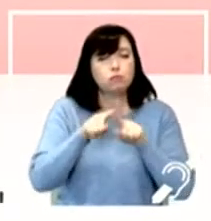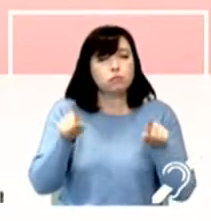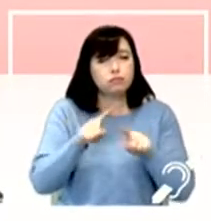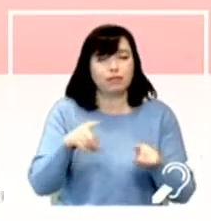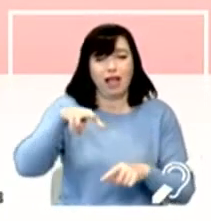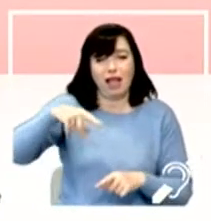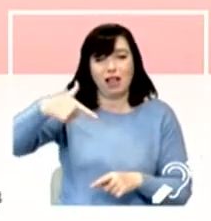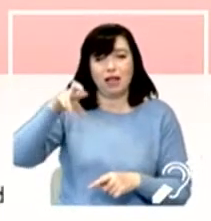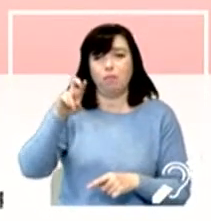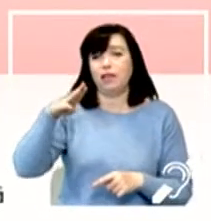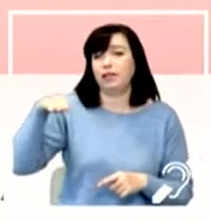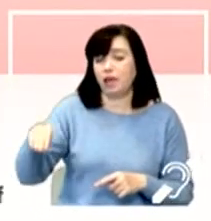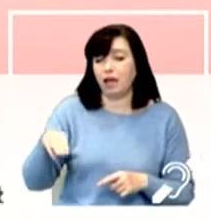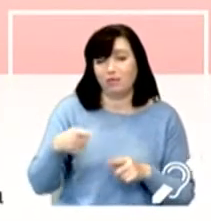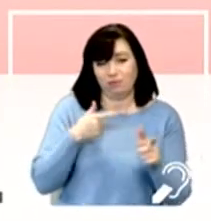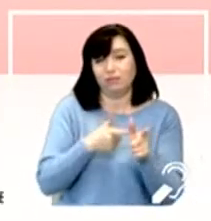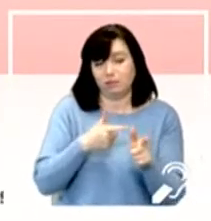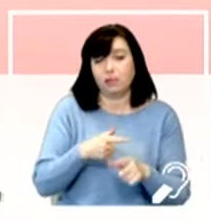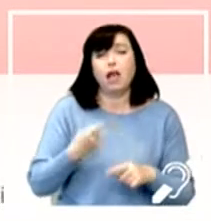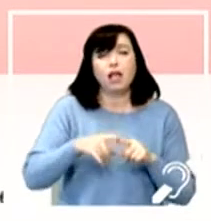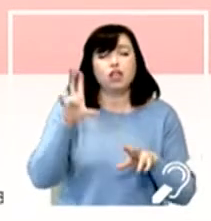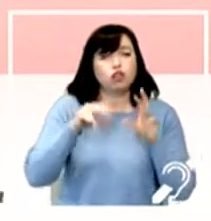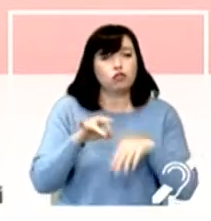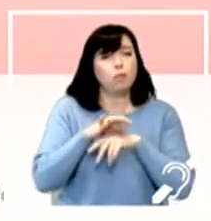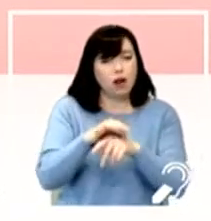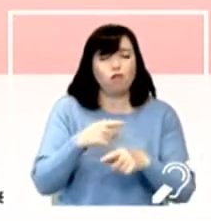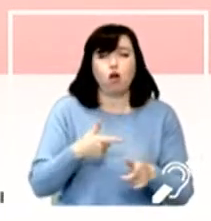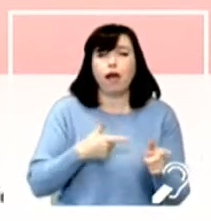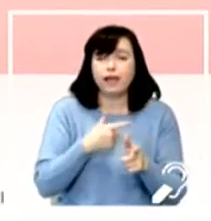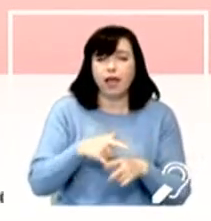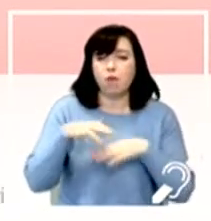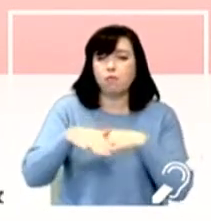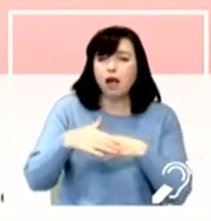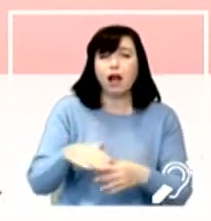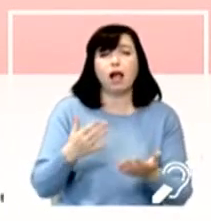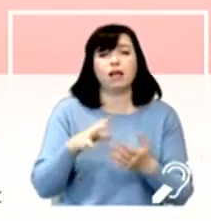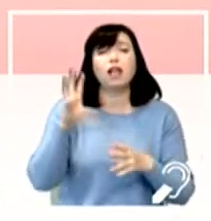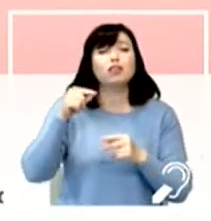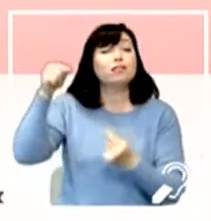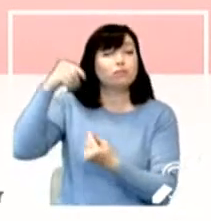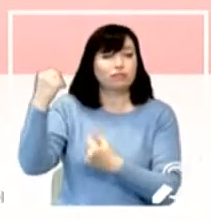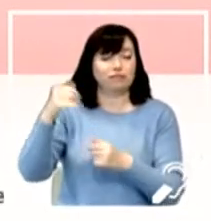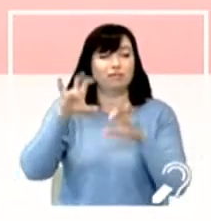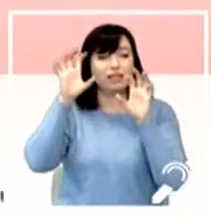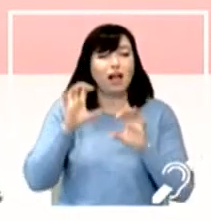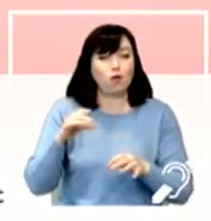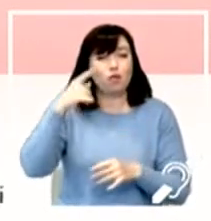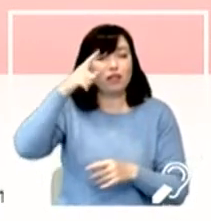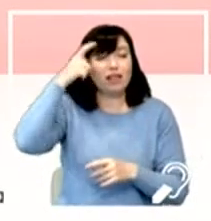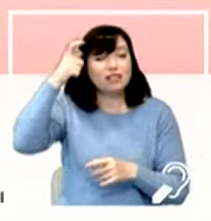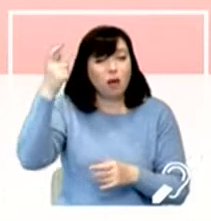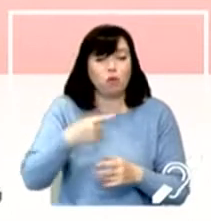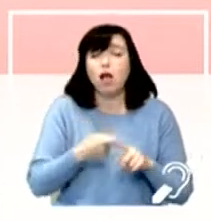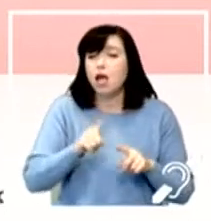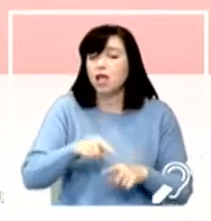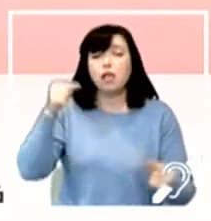a LGBT. Este vorba despre organizarea paradelor gay, adoptarea convenției de la Istanbul într-o versiune inacceptabilă pentru